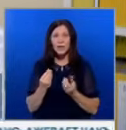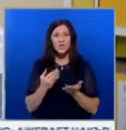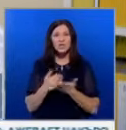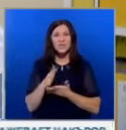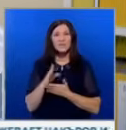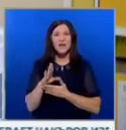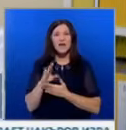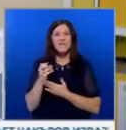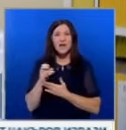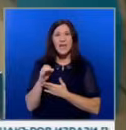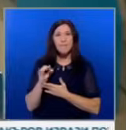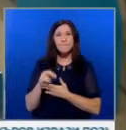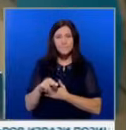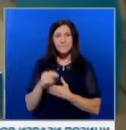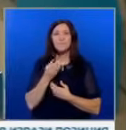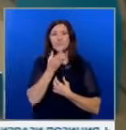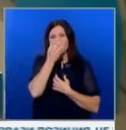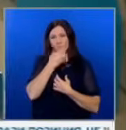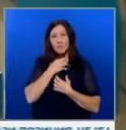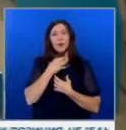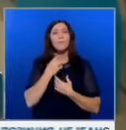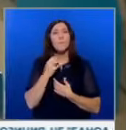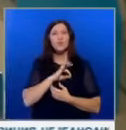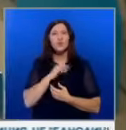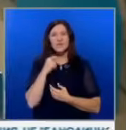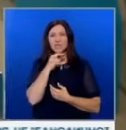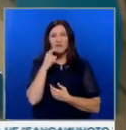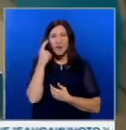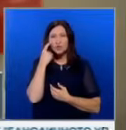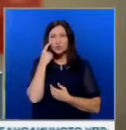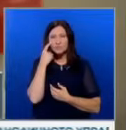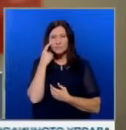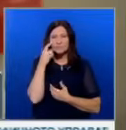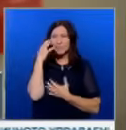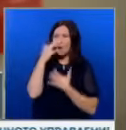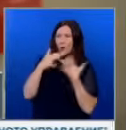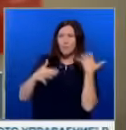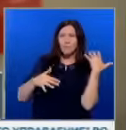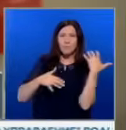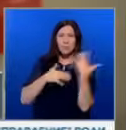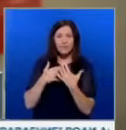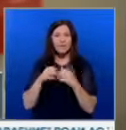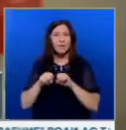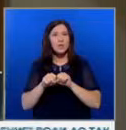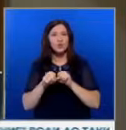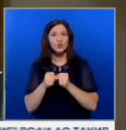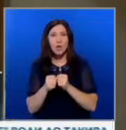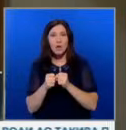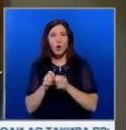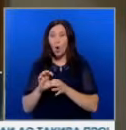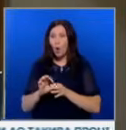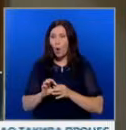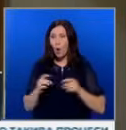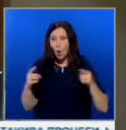вейпа, получава зачервяване на очите. Има дезориентация, нарушена